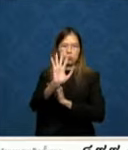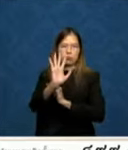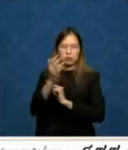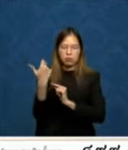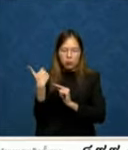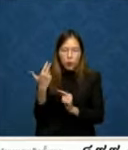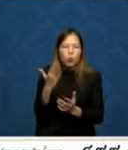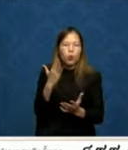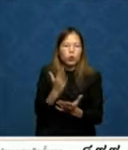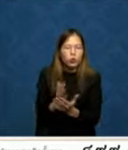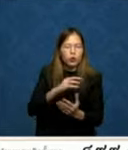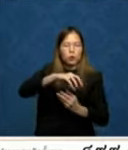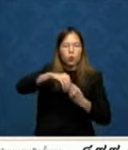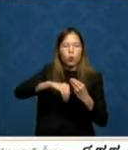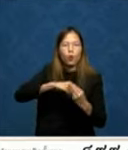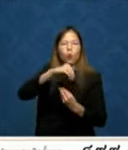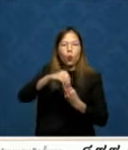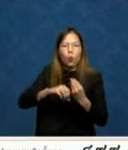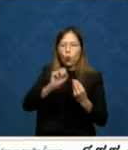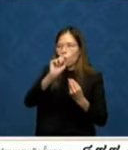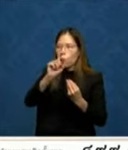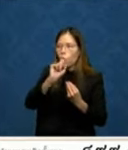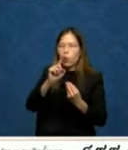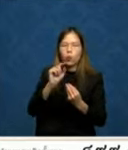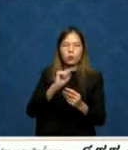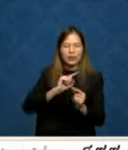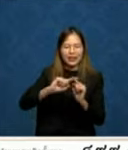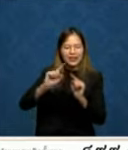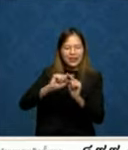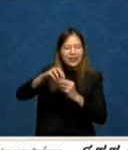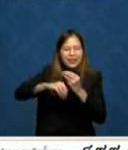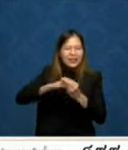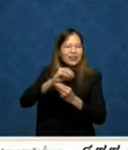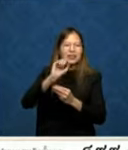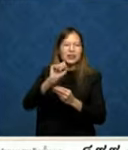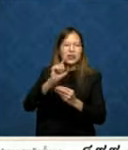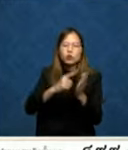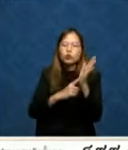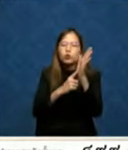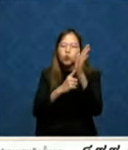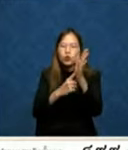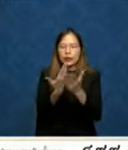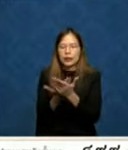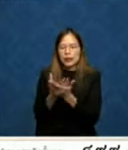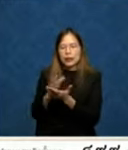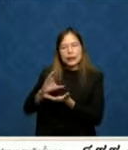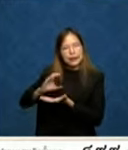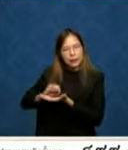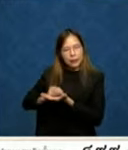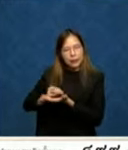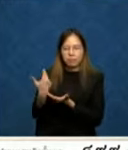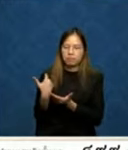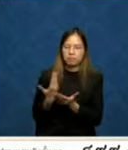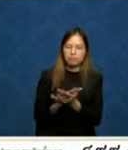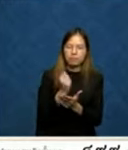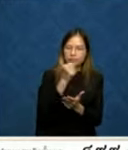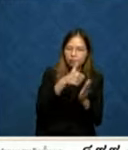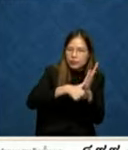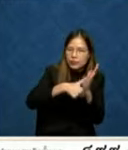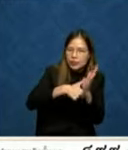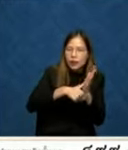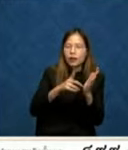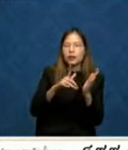ตัวหยุดการหมุนเวียนทางเศรษฐกิจตัวหยุดมัลติพลายเออร์ทางเศรษฐกิจทั้งสิ้นเช่นเรื่องของการออมเช่นเรื่องของการชำระหนี้สินเช่นเรื่องของการ